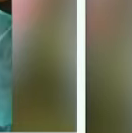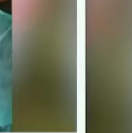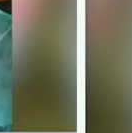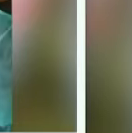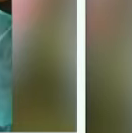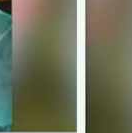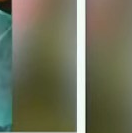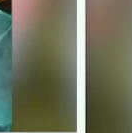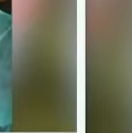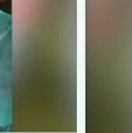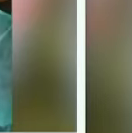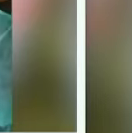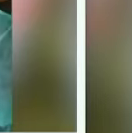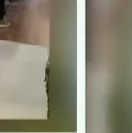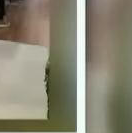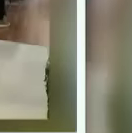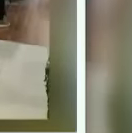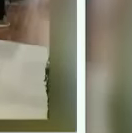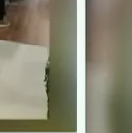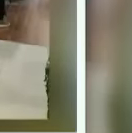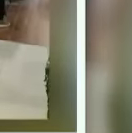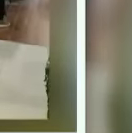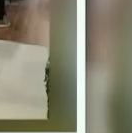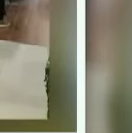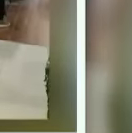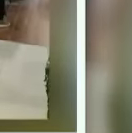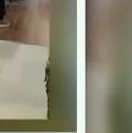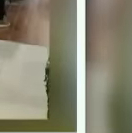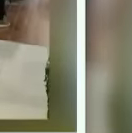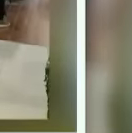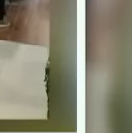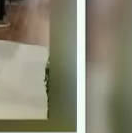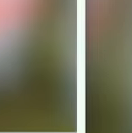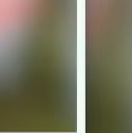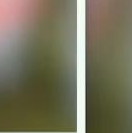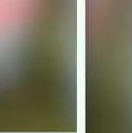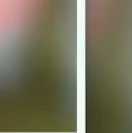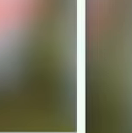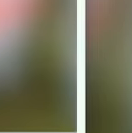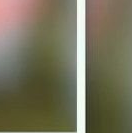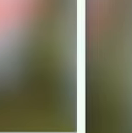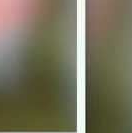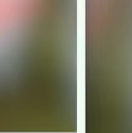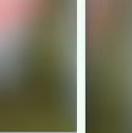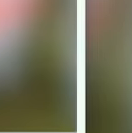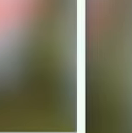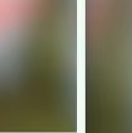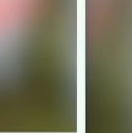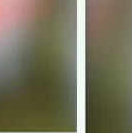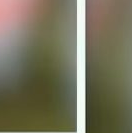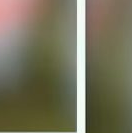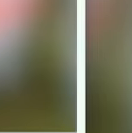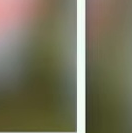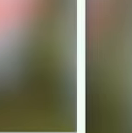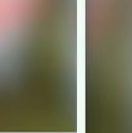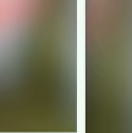ketika mereka menerima suntikan vaksin. Selain itu, sebanyak 1,500 klinik swasta dan 120 hospital swasta